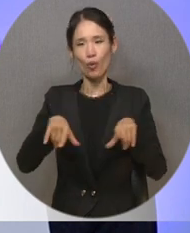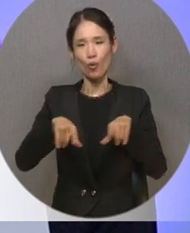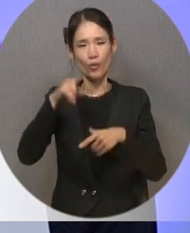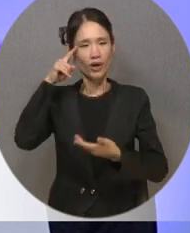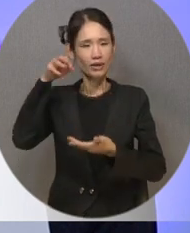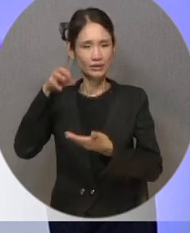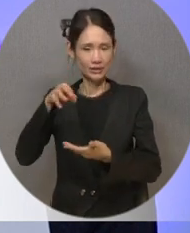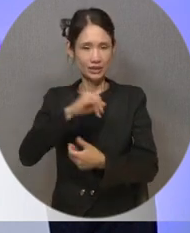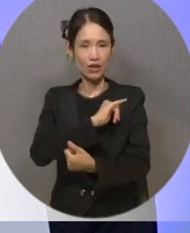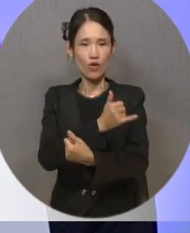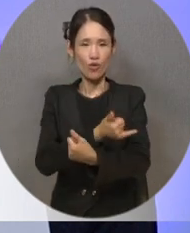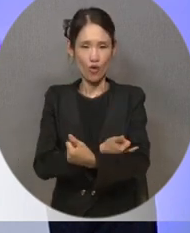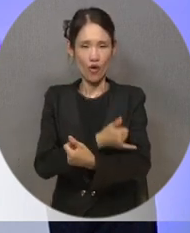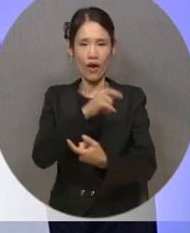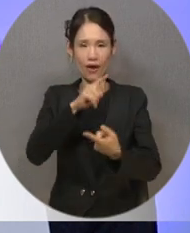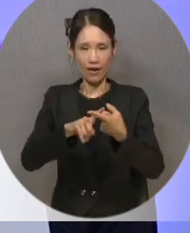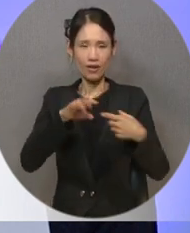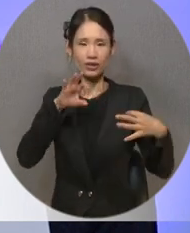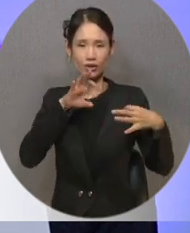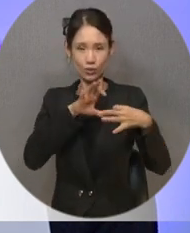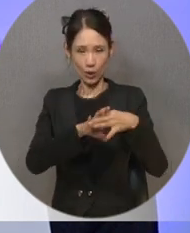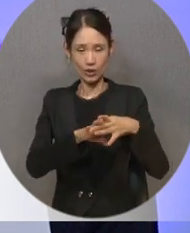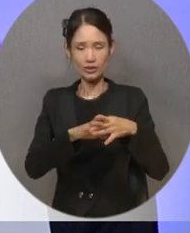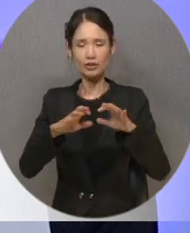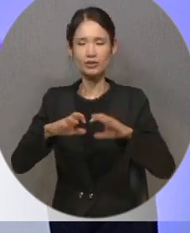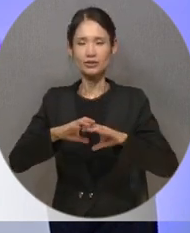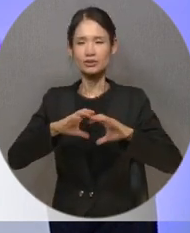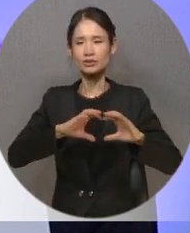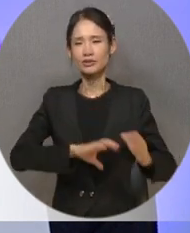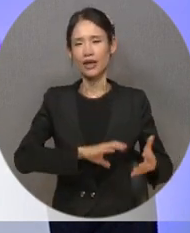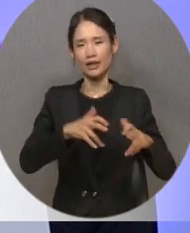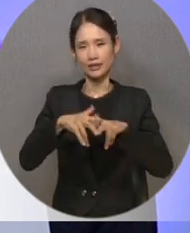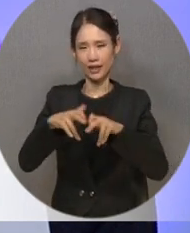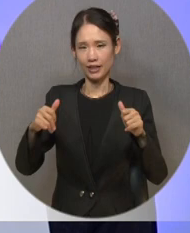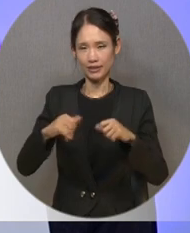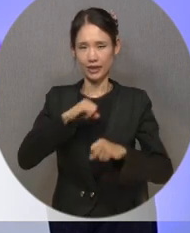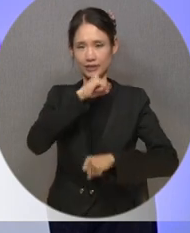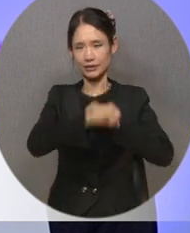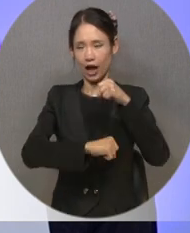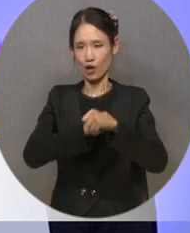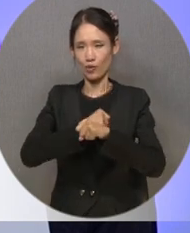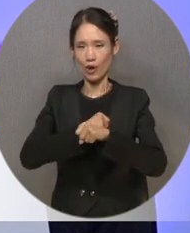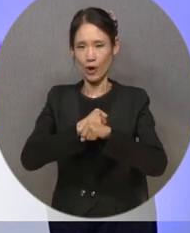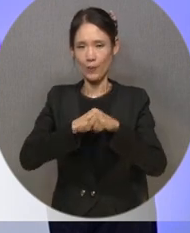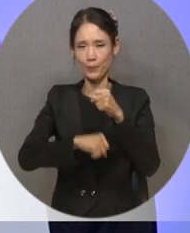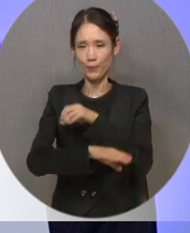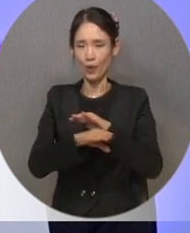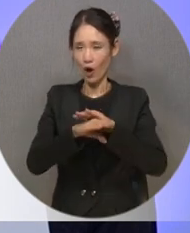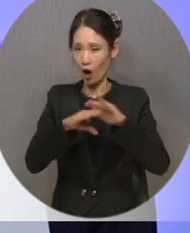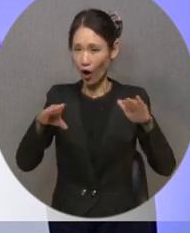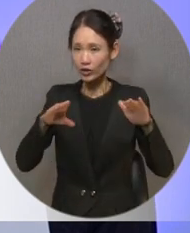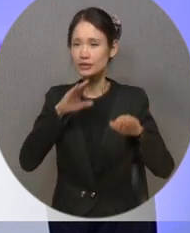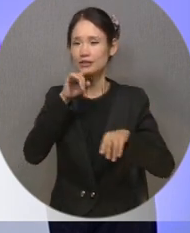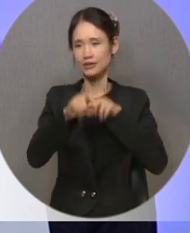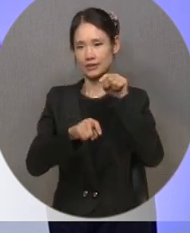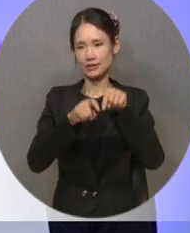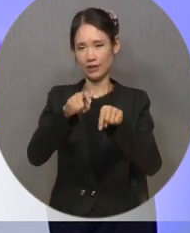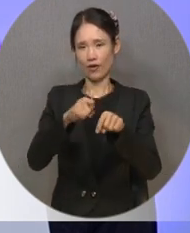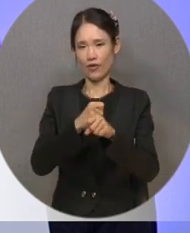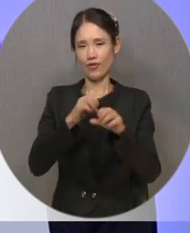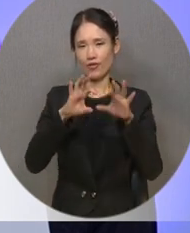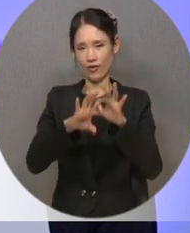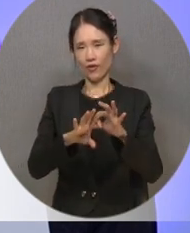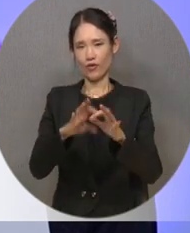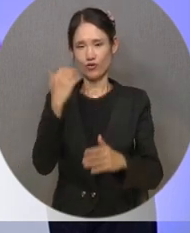가치의 인권이라는 토대에 의해서 세계 장애인들의 자유와 평등을 실현하고 그